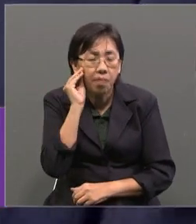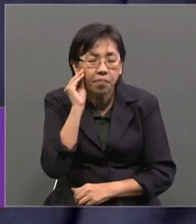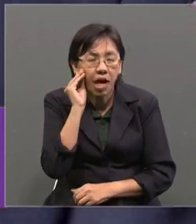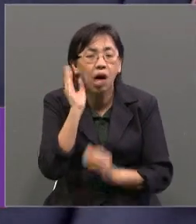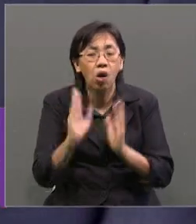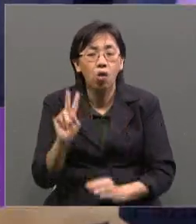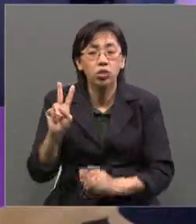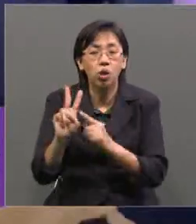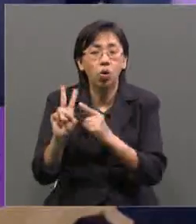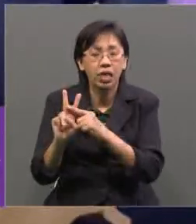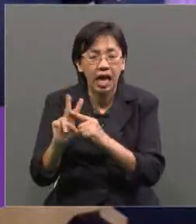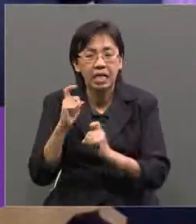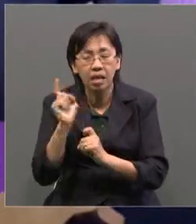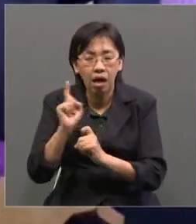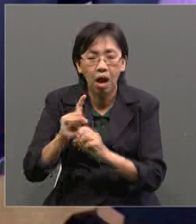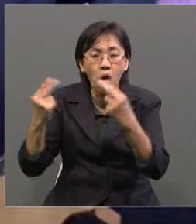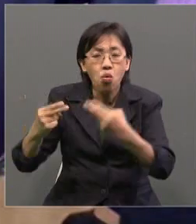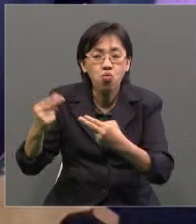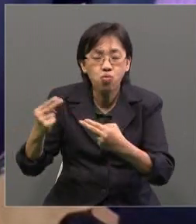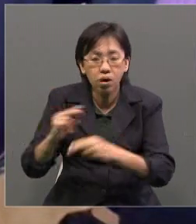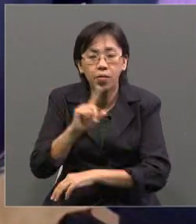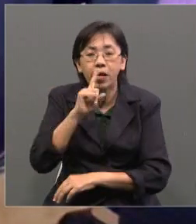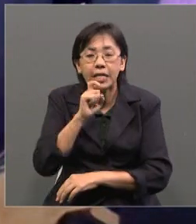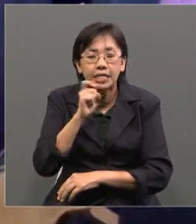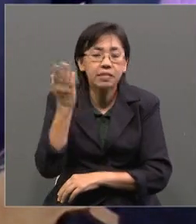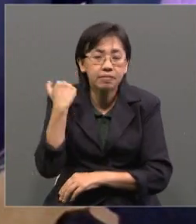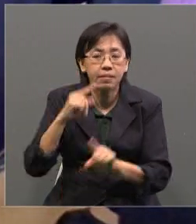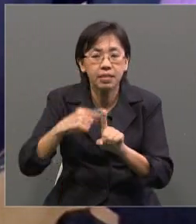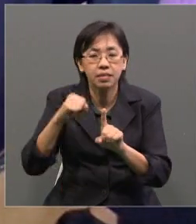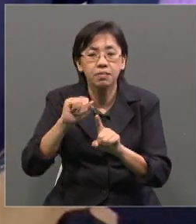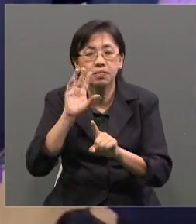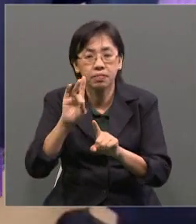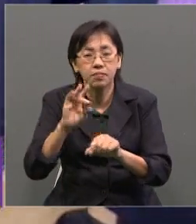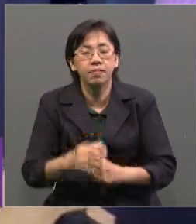านนี้เนี่ยได้รับอันตรายจากการโจมตีเมื่อวันอาทิตย์ที่ผ่านมา8ตุลาคม